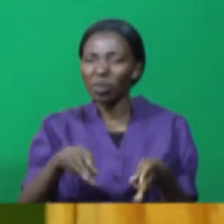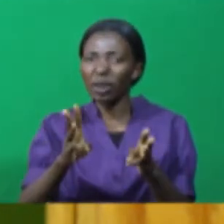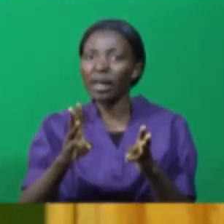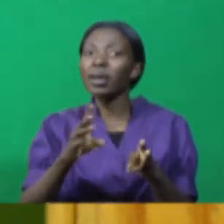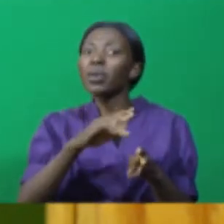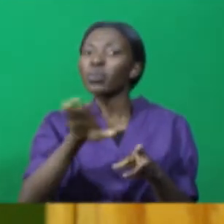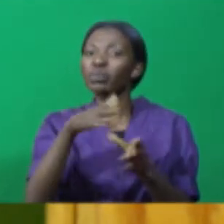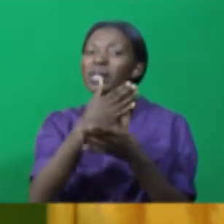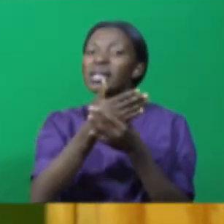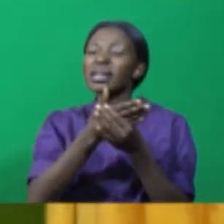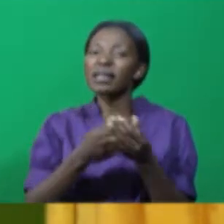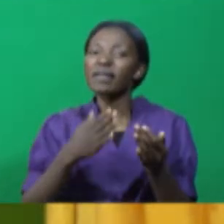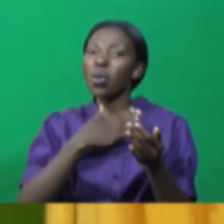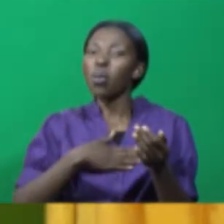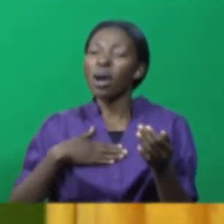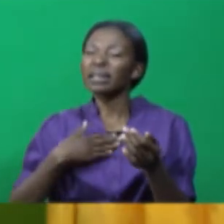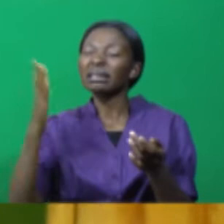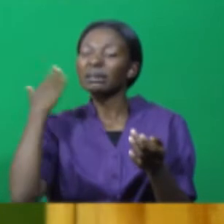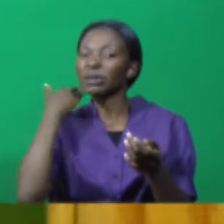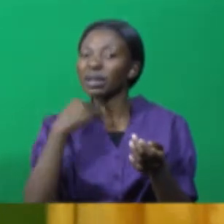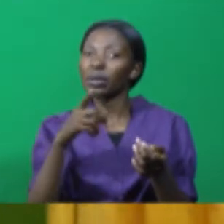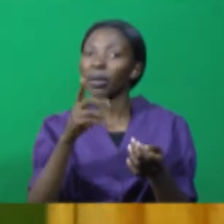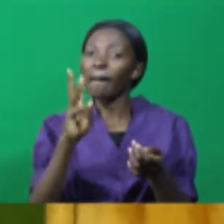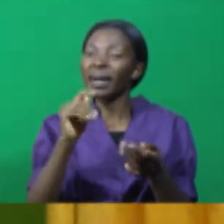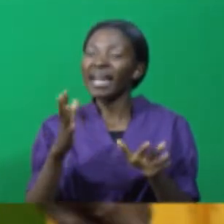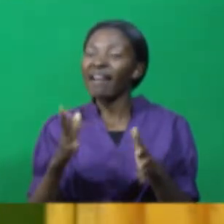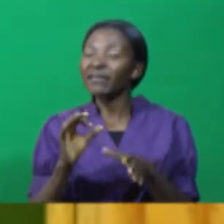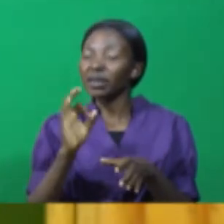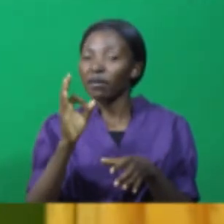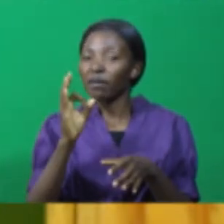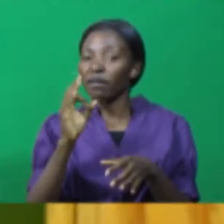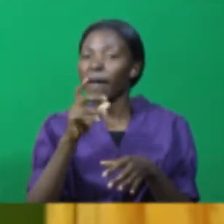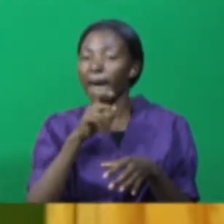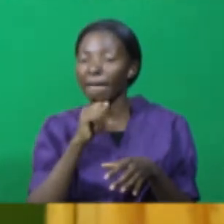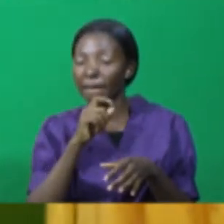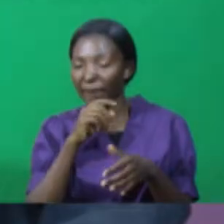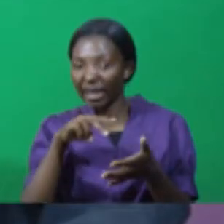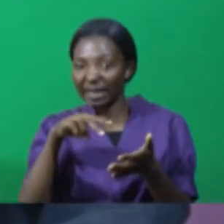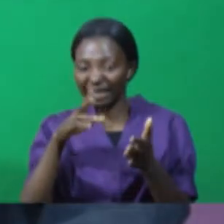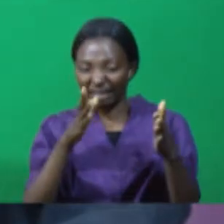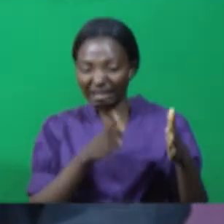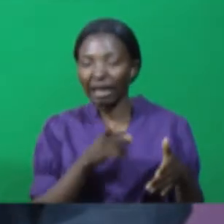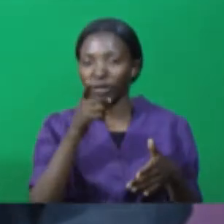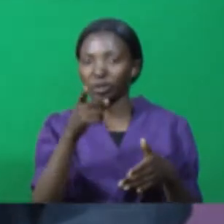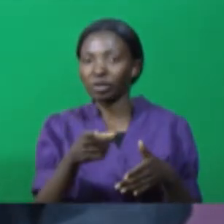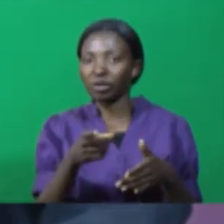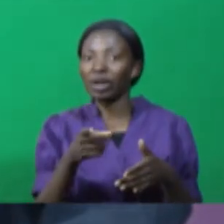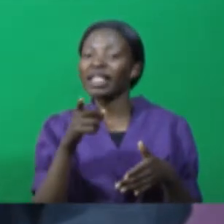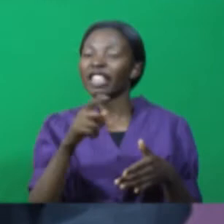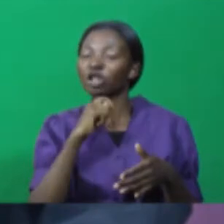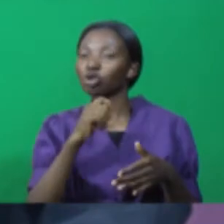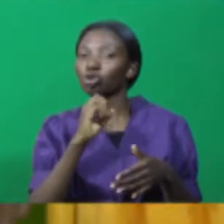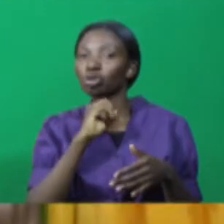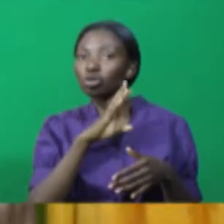tiri matsotsi. Saka taitoda kukuponda but takatya murume murefu refu akanga ari pa side pain. Ah, handiri kuona. Inya iri